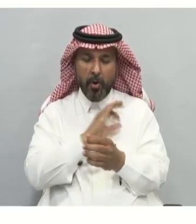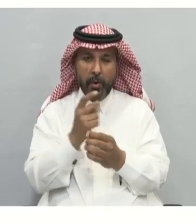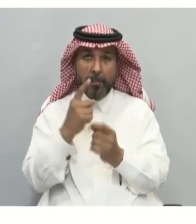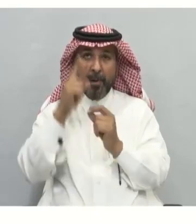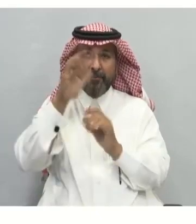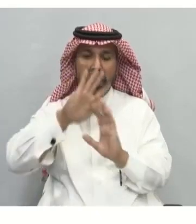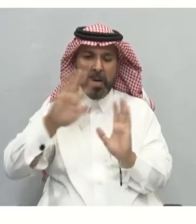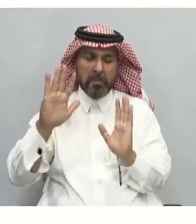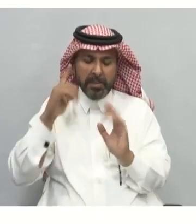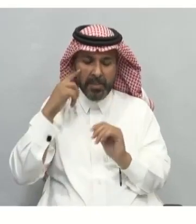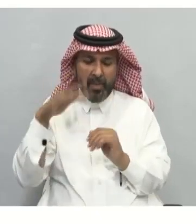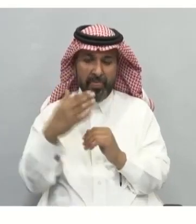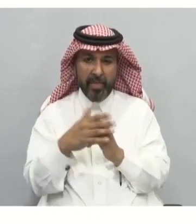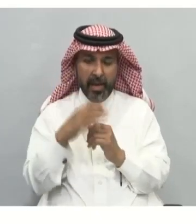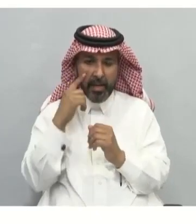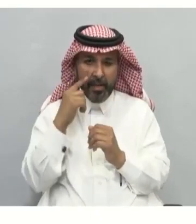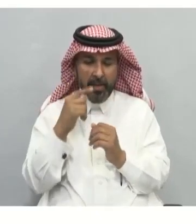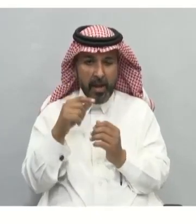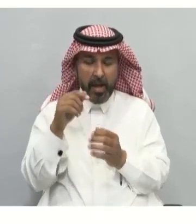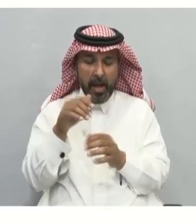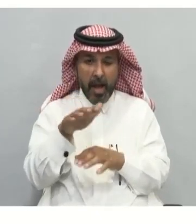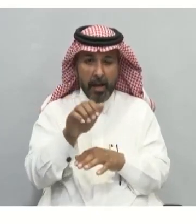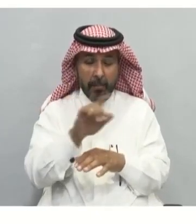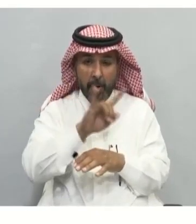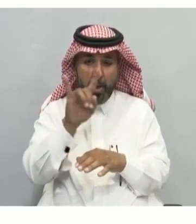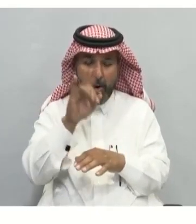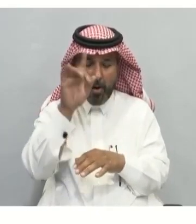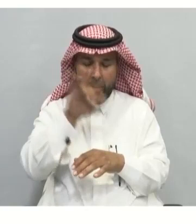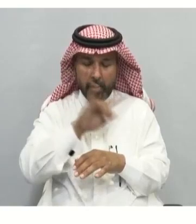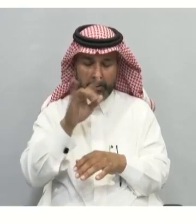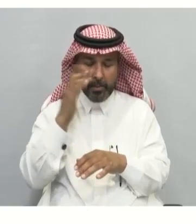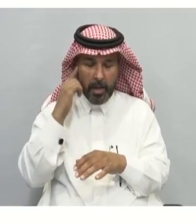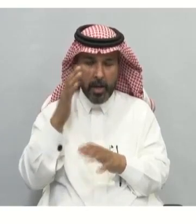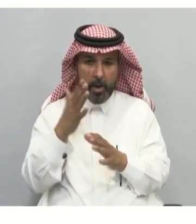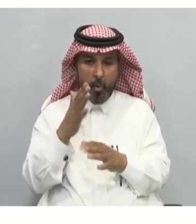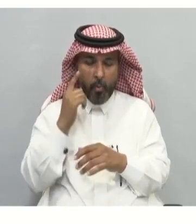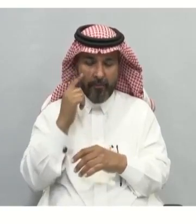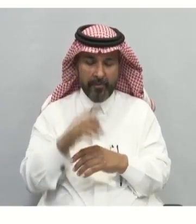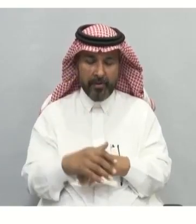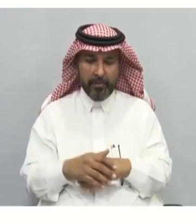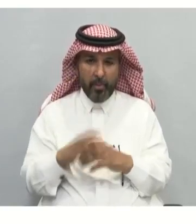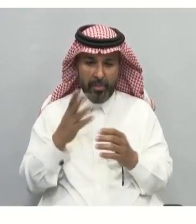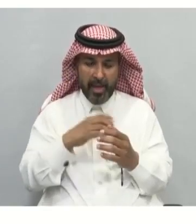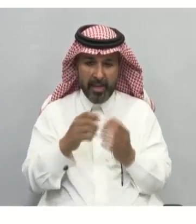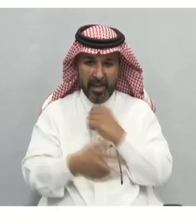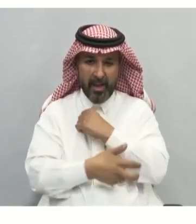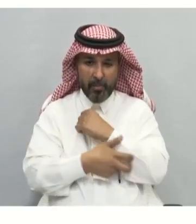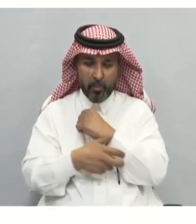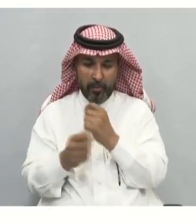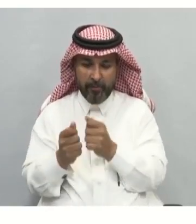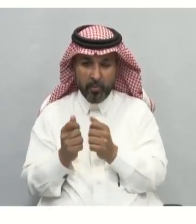ورجل دعته امراه ذات منصب وجمال فقال اني اخاف الله ورجل تصدق بصدقه